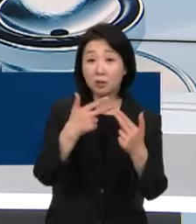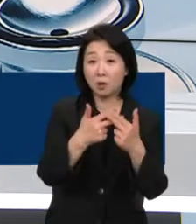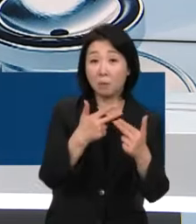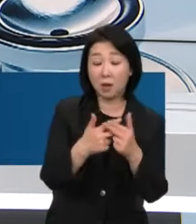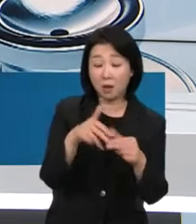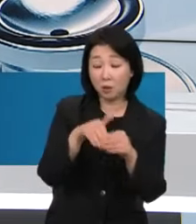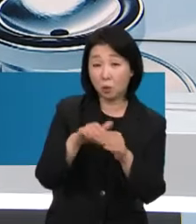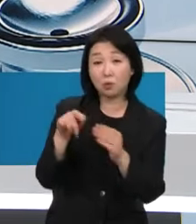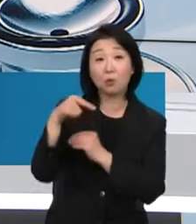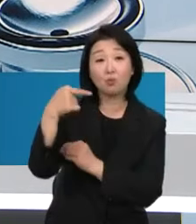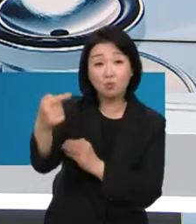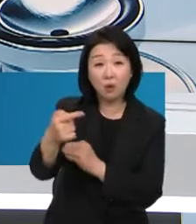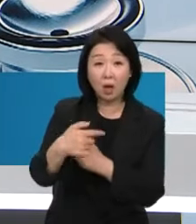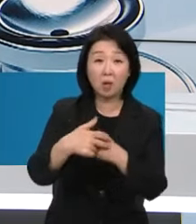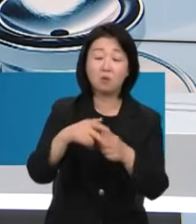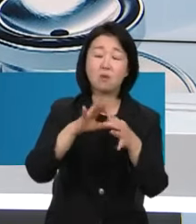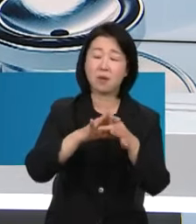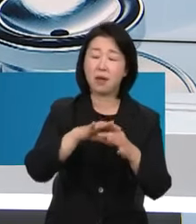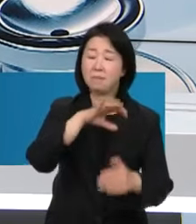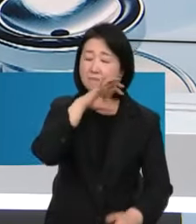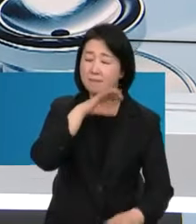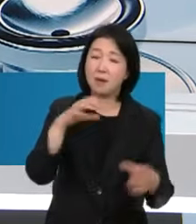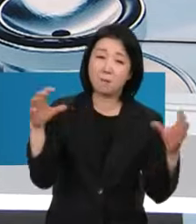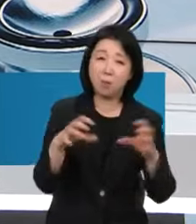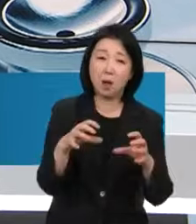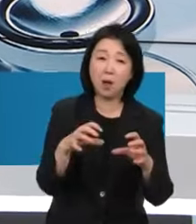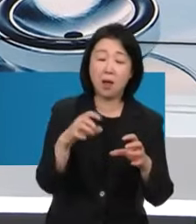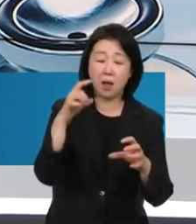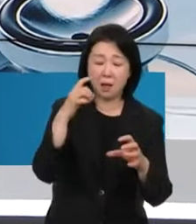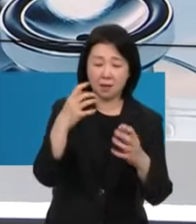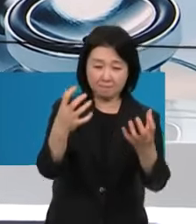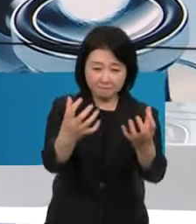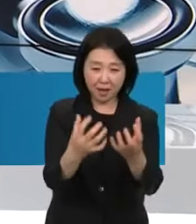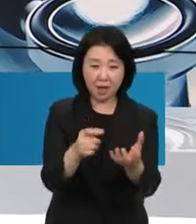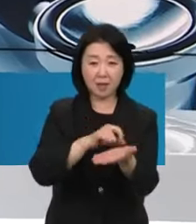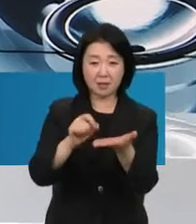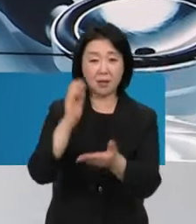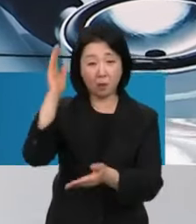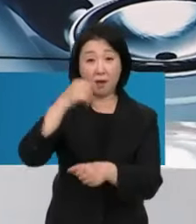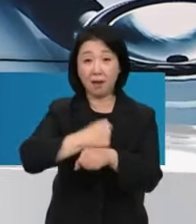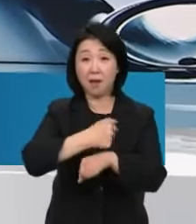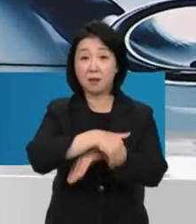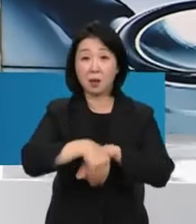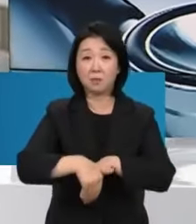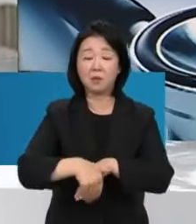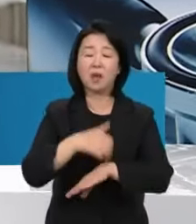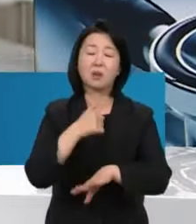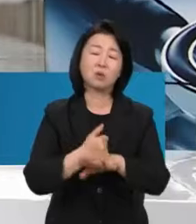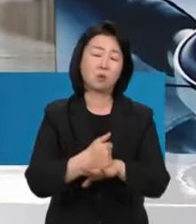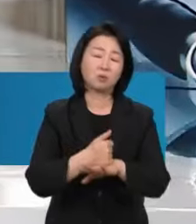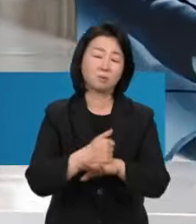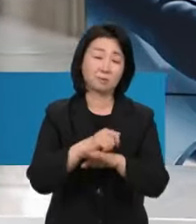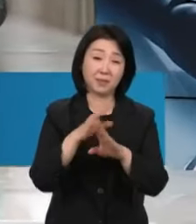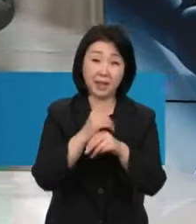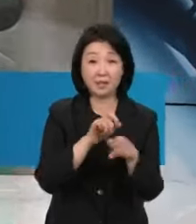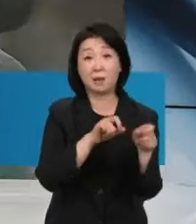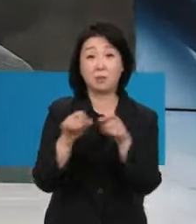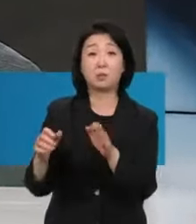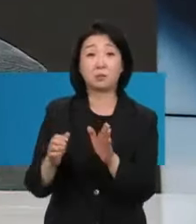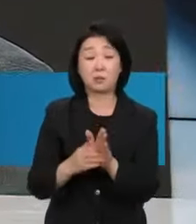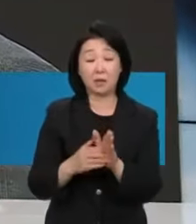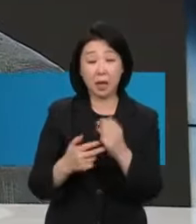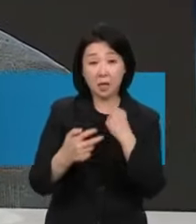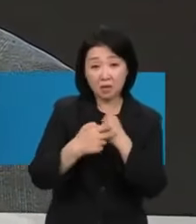대한의사협회가 총선 뒤 의료계의 목소리를 한데 모아 합동 기자회견을 열겠다고 했지만 결국 미뤘습니다. 의협